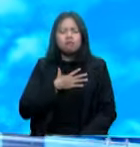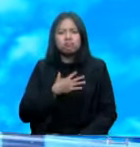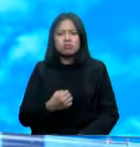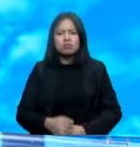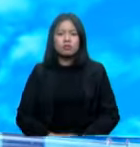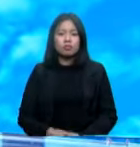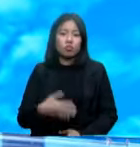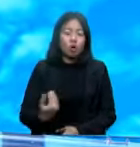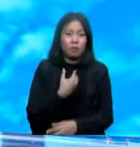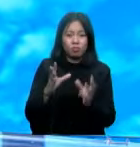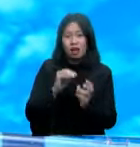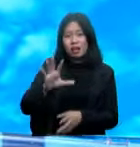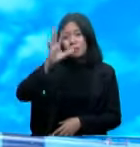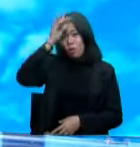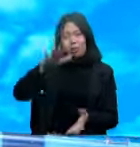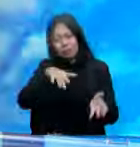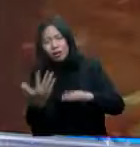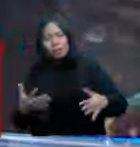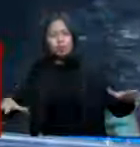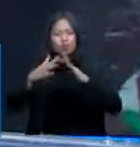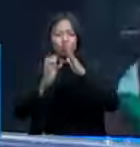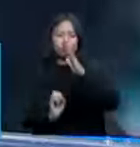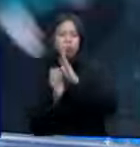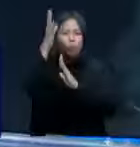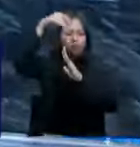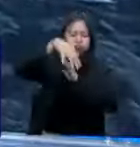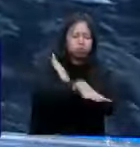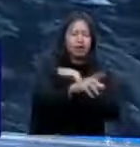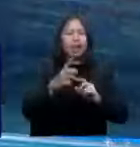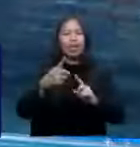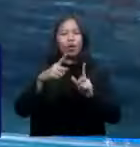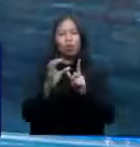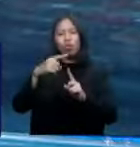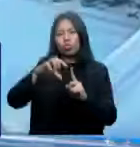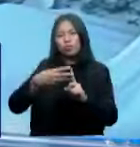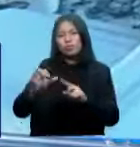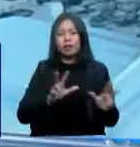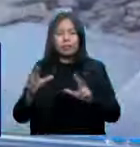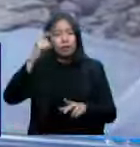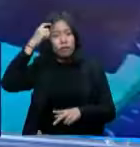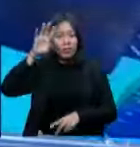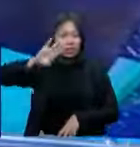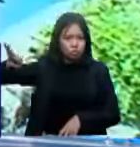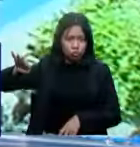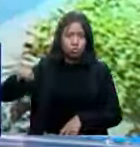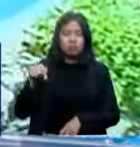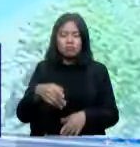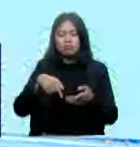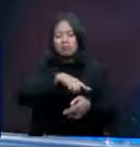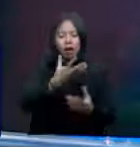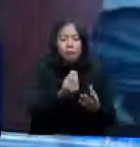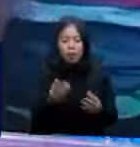pemirsa lima korban meninggal dalam erupsi gunung leotobi laki-laki di desa klatan l Flores Timur Nusa Tenggara Timur